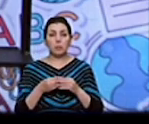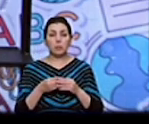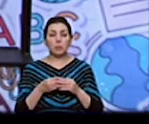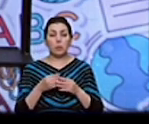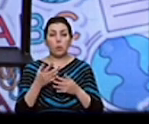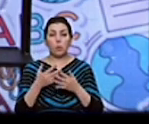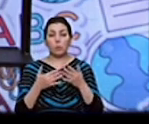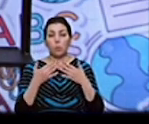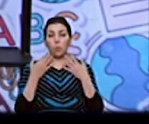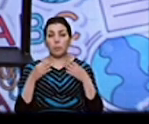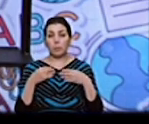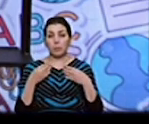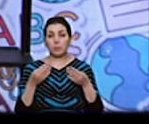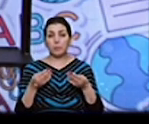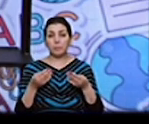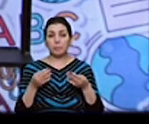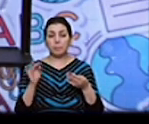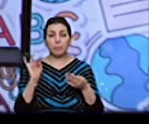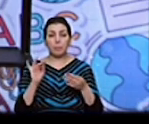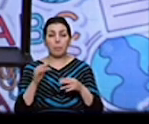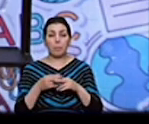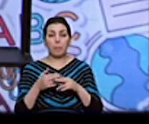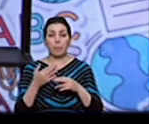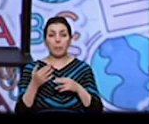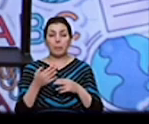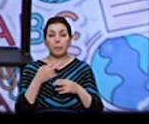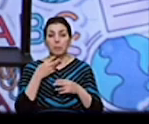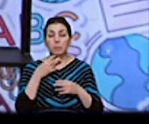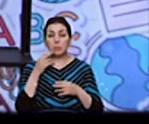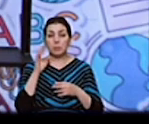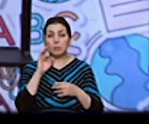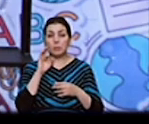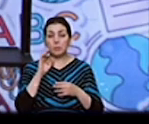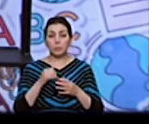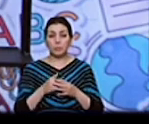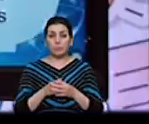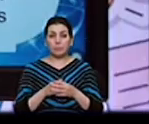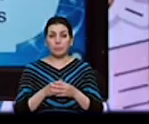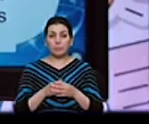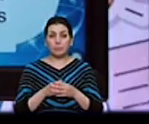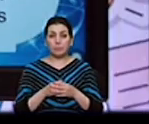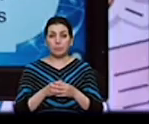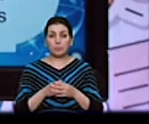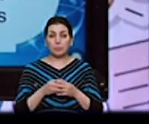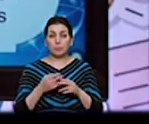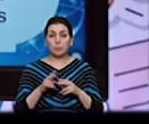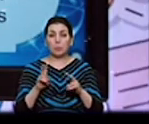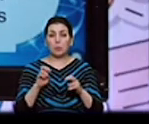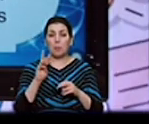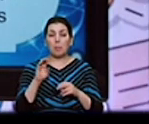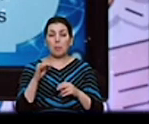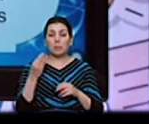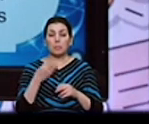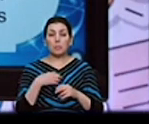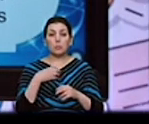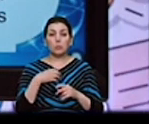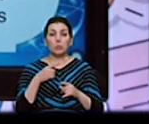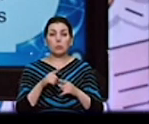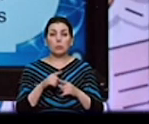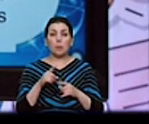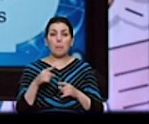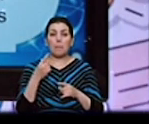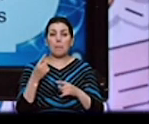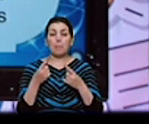ushbu hikoyani o'qib eshittiraman. Siz esa diqqat bilan tinglang. Ushbu mashq asosida ham